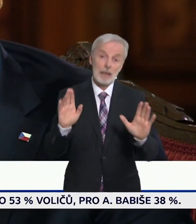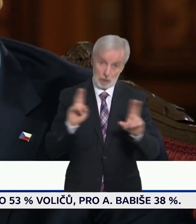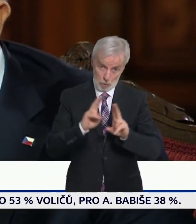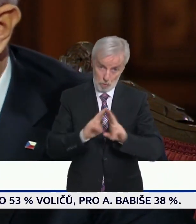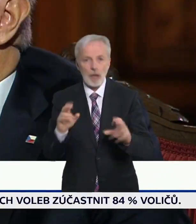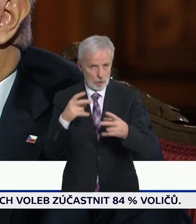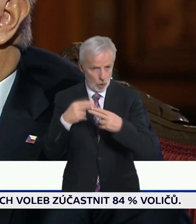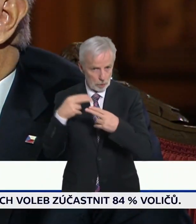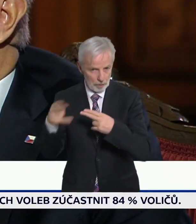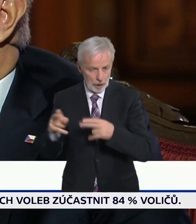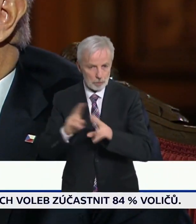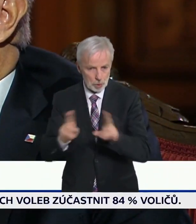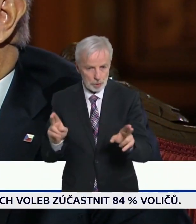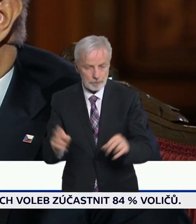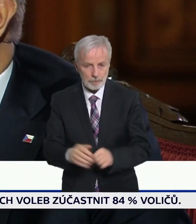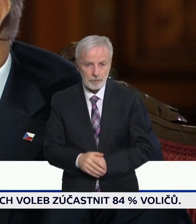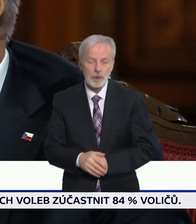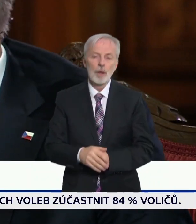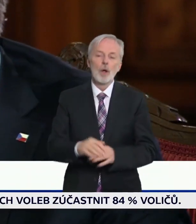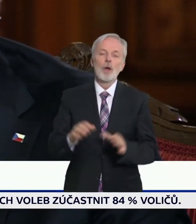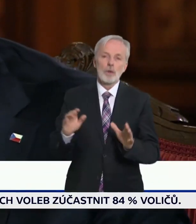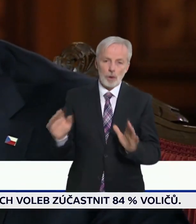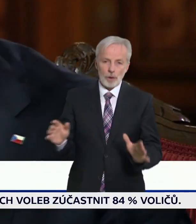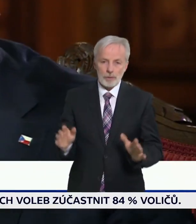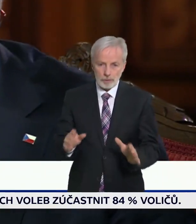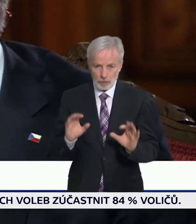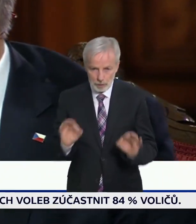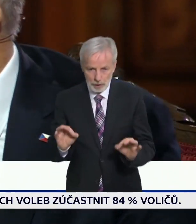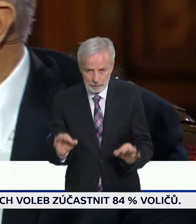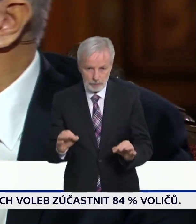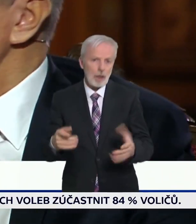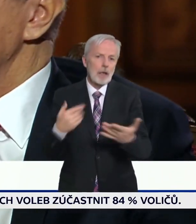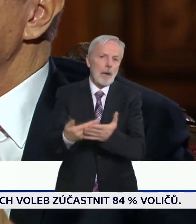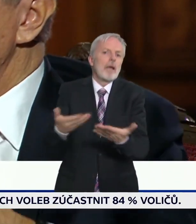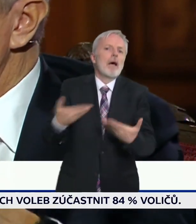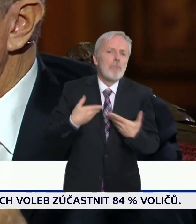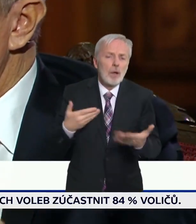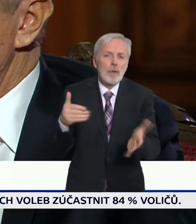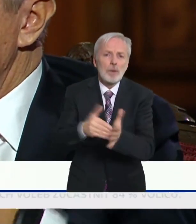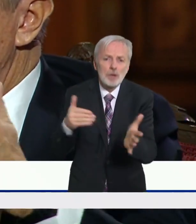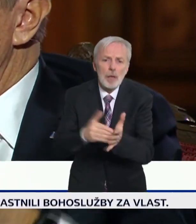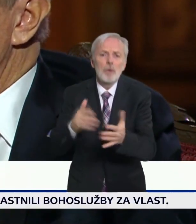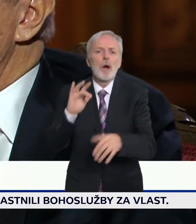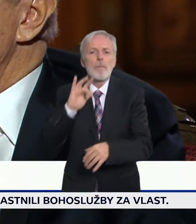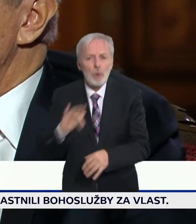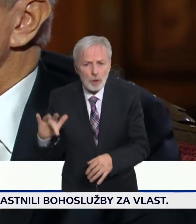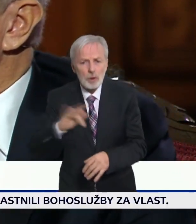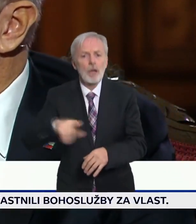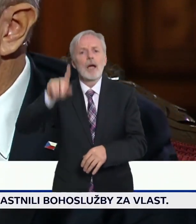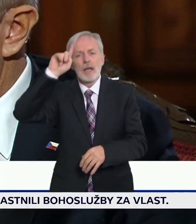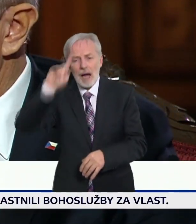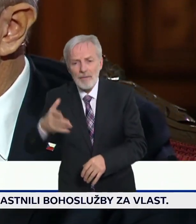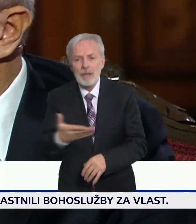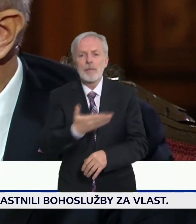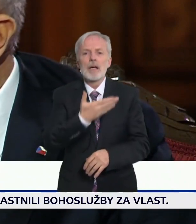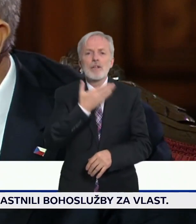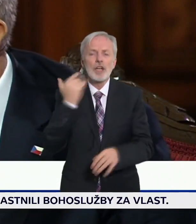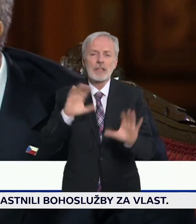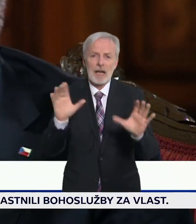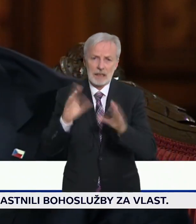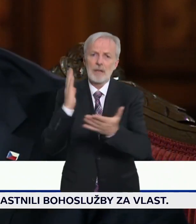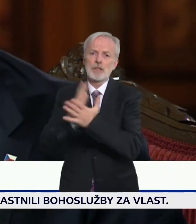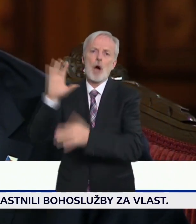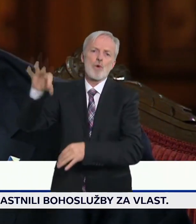nebo nemůžu. Které já bych teda chtěl také taky podstatné. Dostat prostor. Jo, já chápu, že Česká televize už má vybraného kandidáta, ale když se